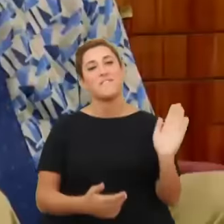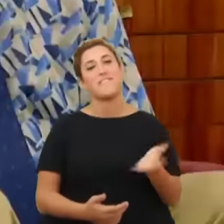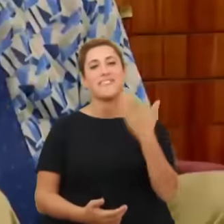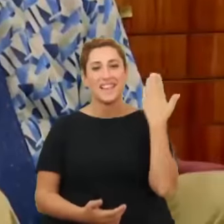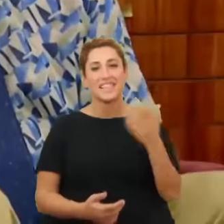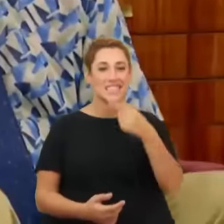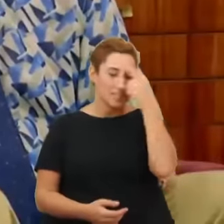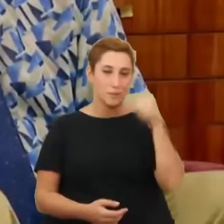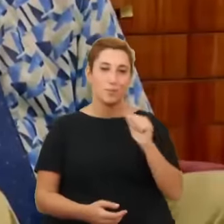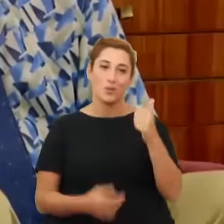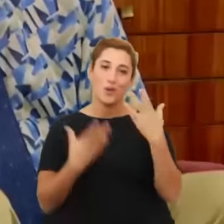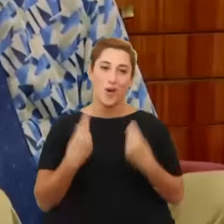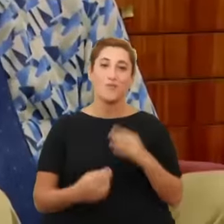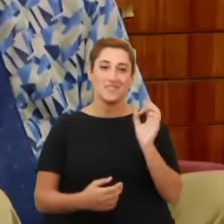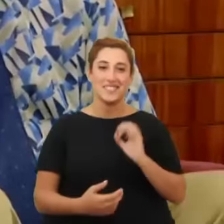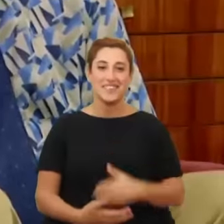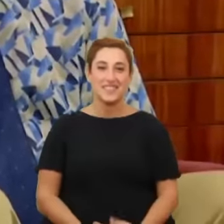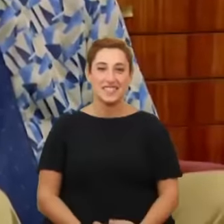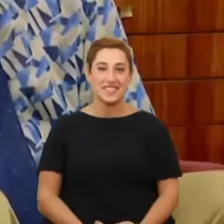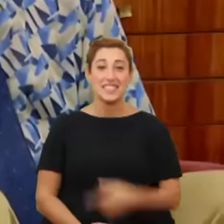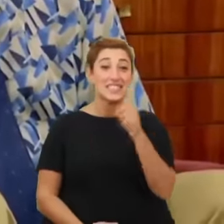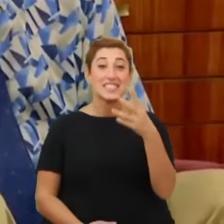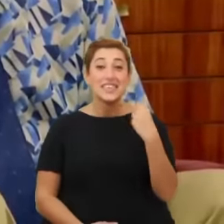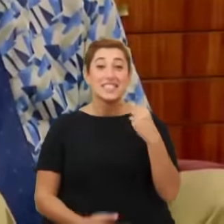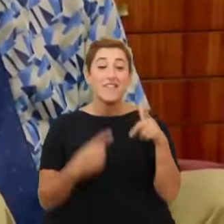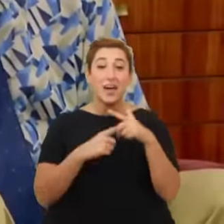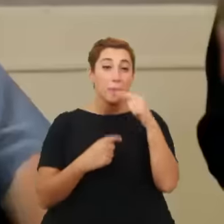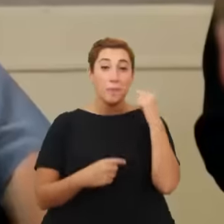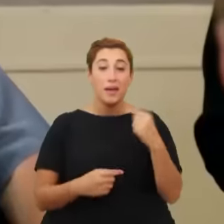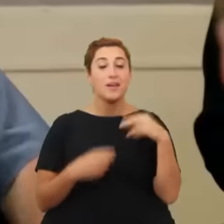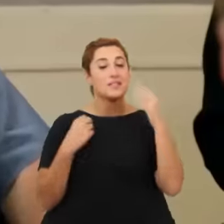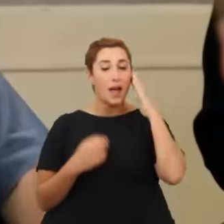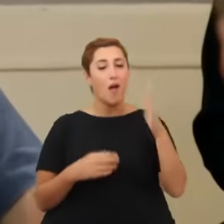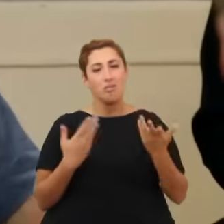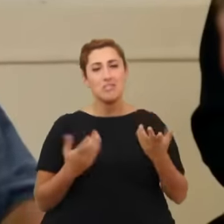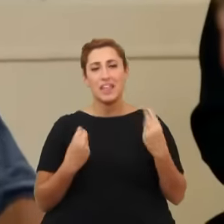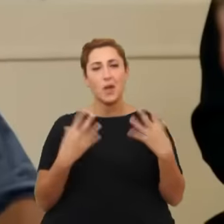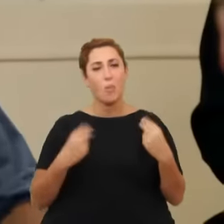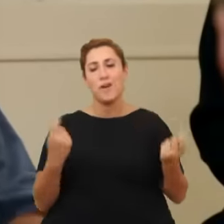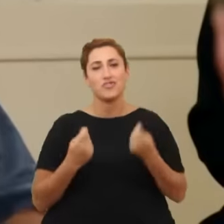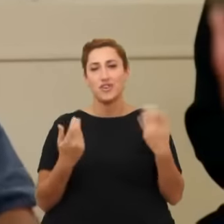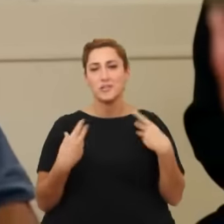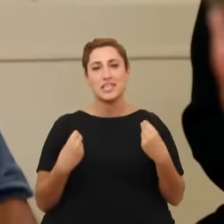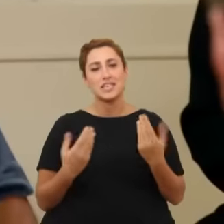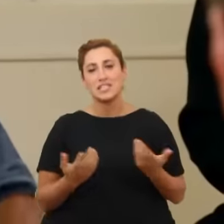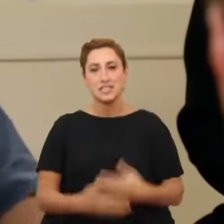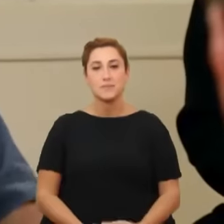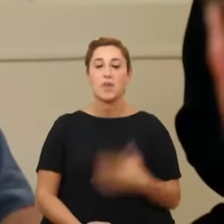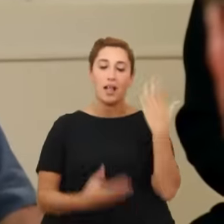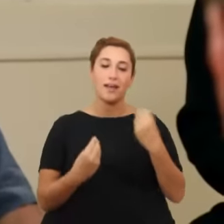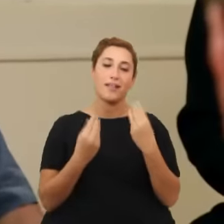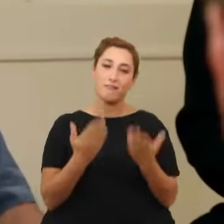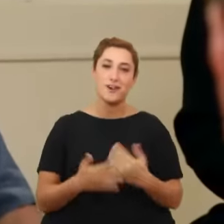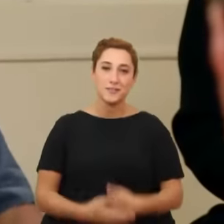Neyse. Kısmet bugüneymiş. Öyleymiş. Siz nasılsınız Fehmi Bey? Sağ olun işte iyi olmaya çalışıyoruz. İyiyiz gayet iyi. Allah